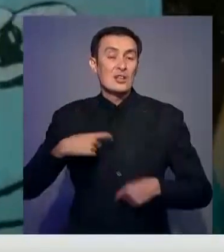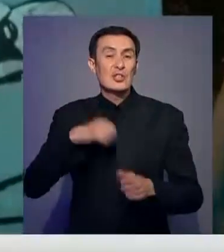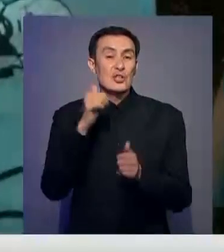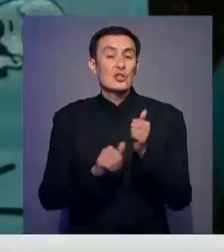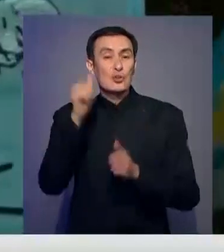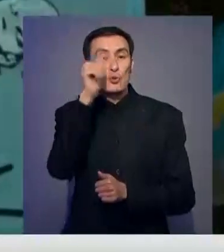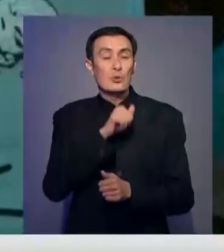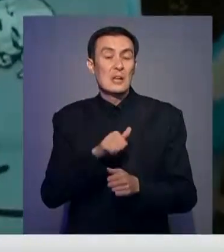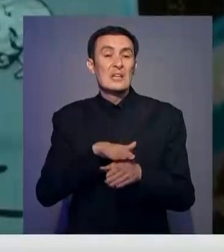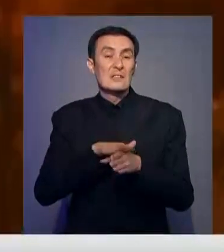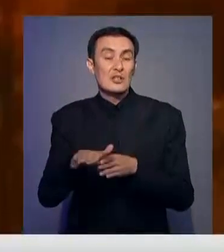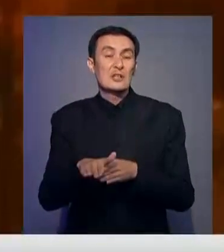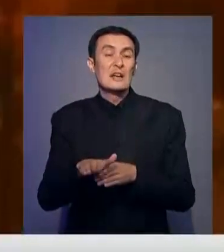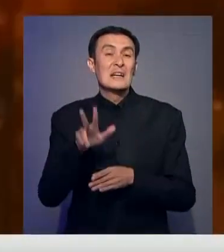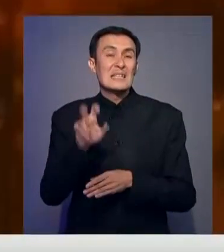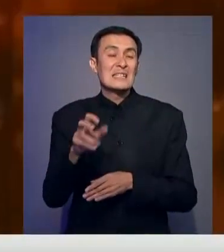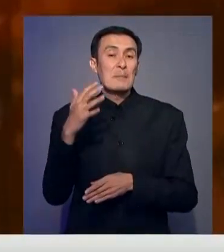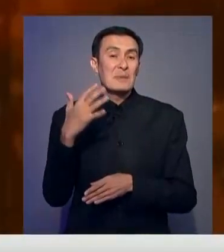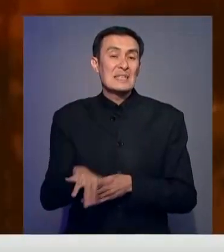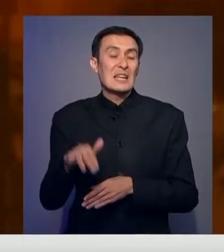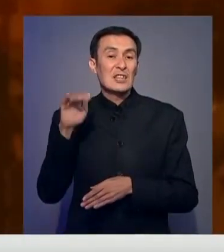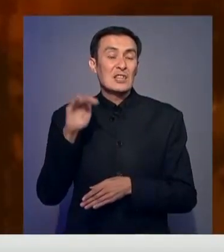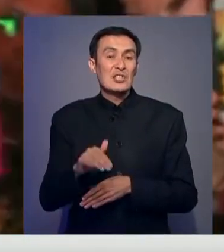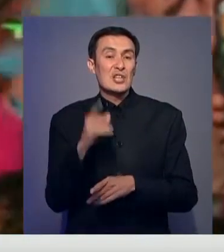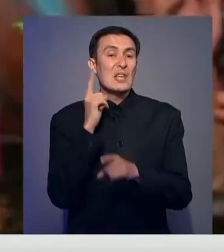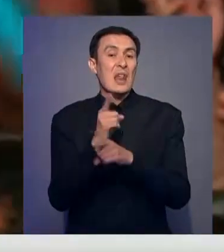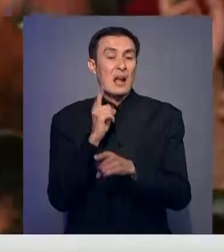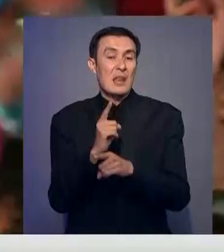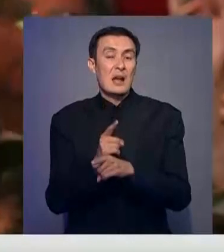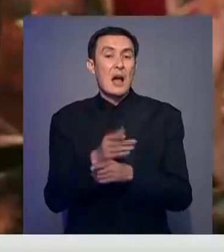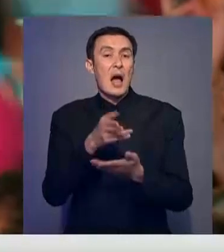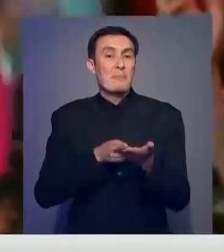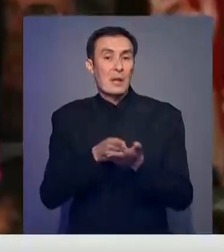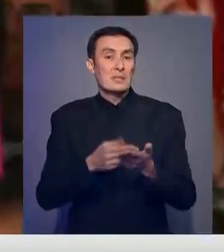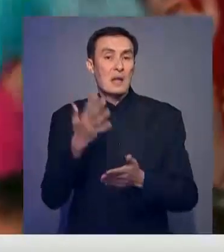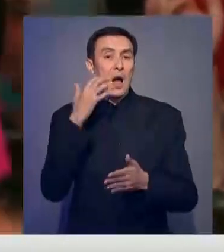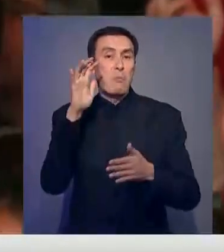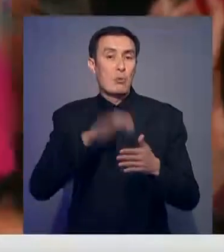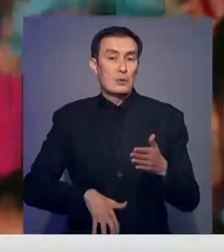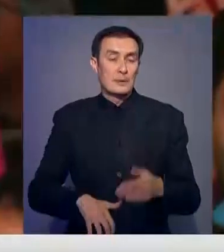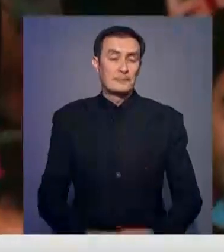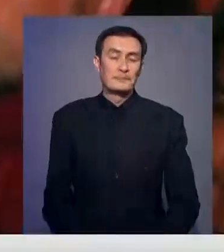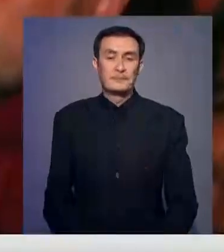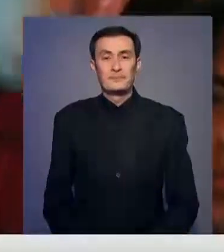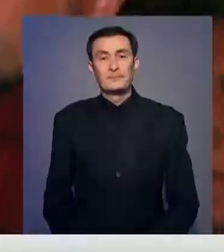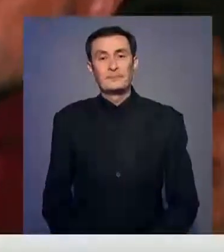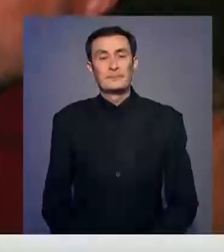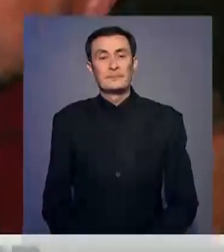Аргентине ежегодно совершается как минимум 350 тысяч нелегальных операций.